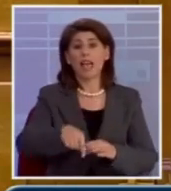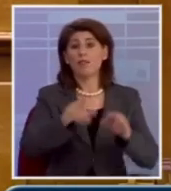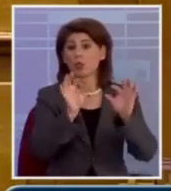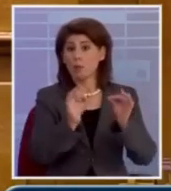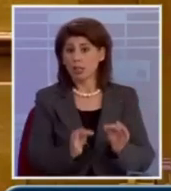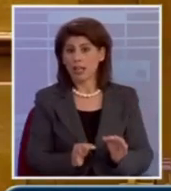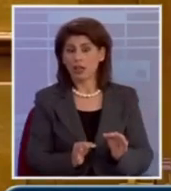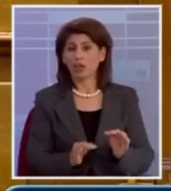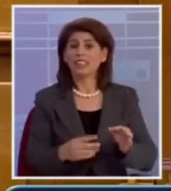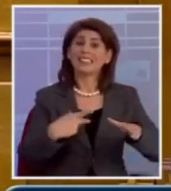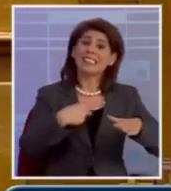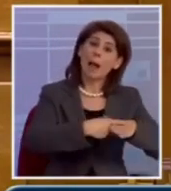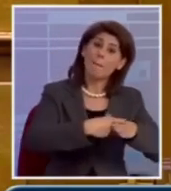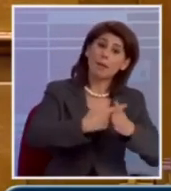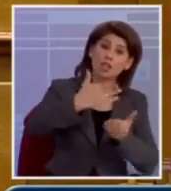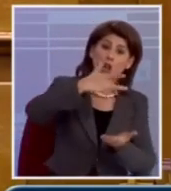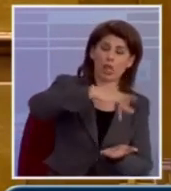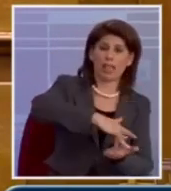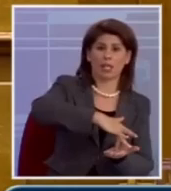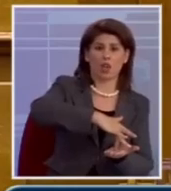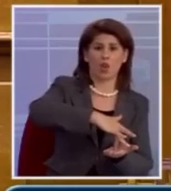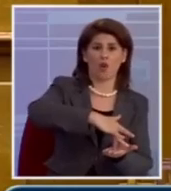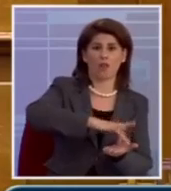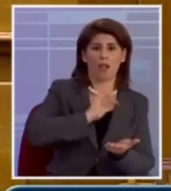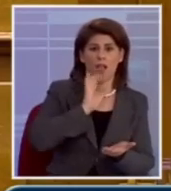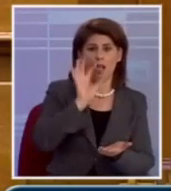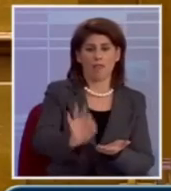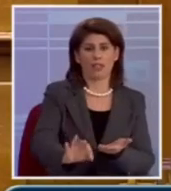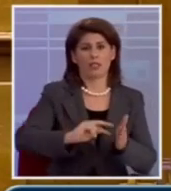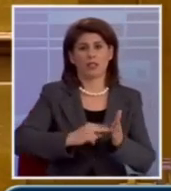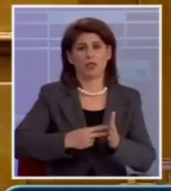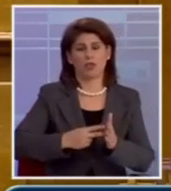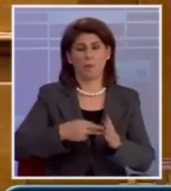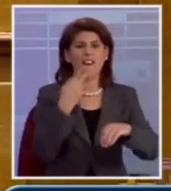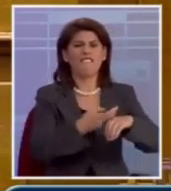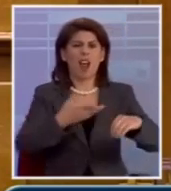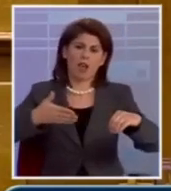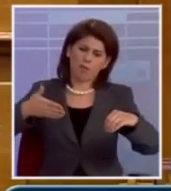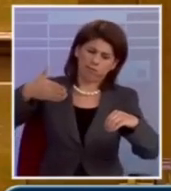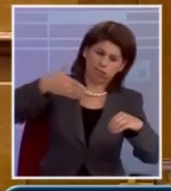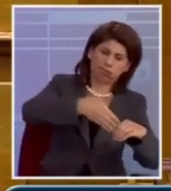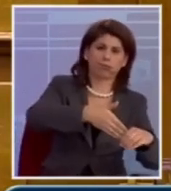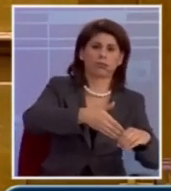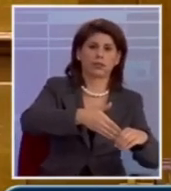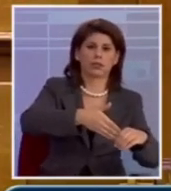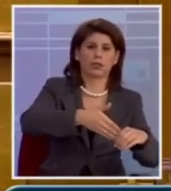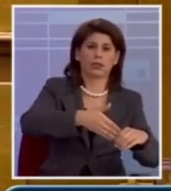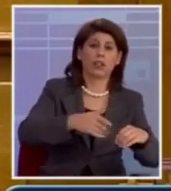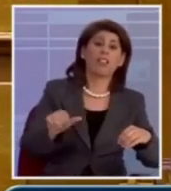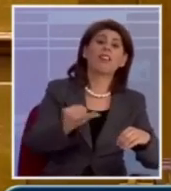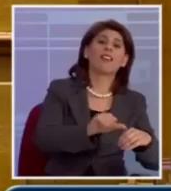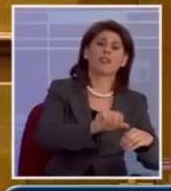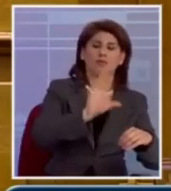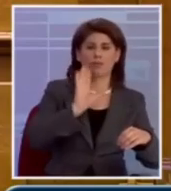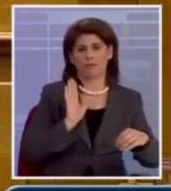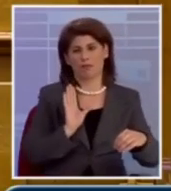μοντέλο, τραπεζικοκεντρικό ας το ονομάσουμε, οδήγησε την οικονομία στα βράχια. Δεν γυρίζουμε σε αυτό.